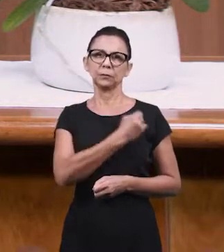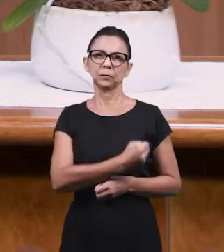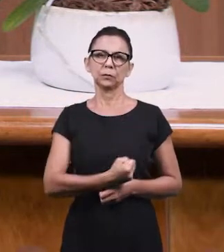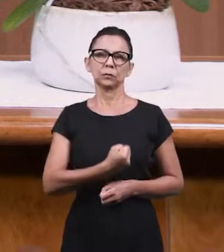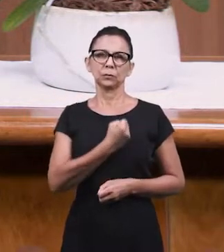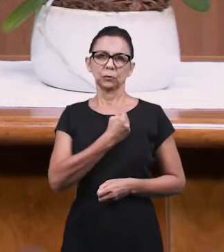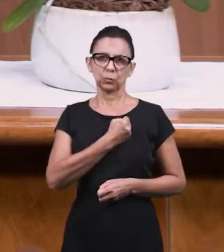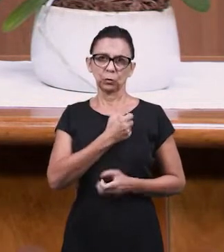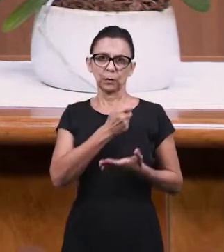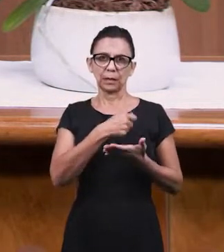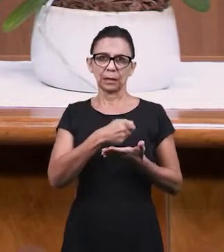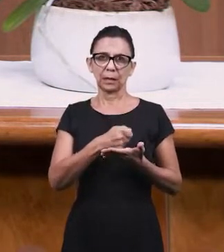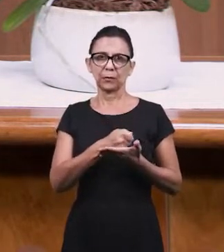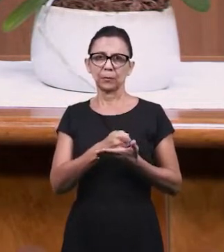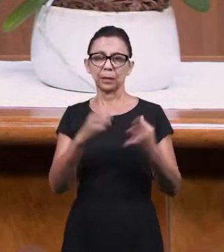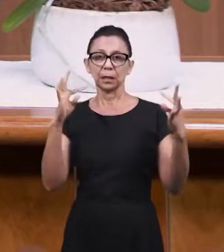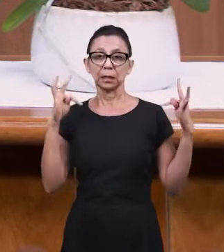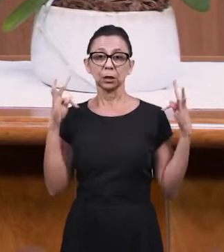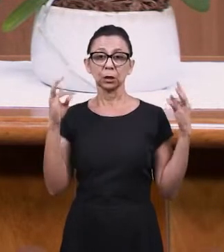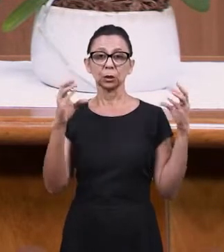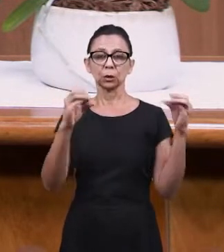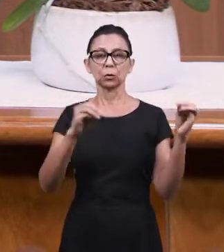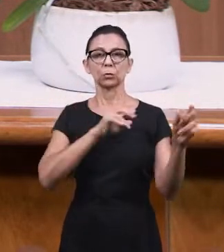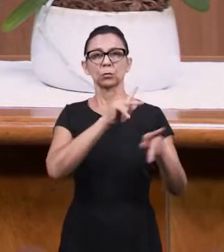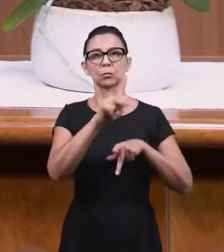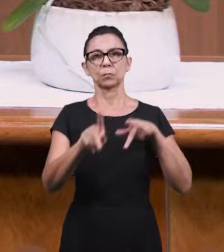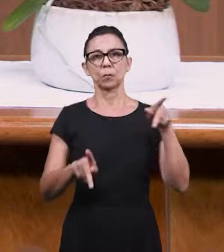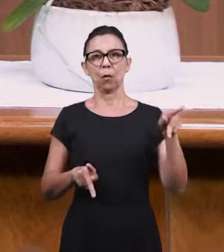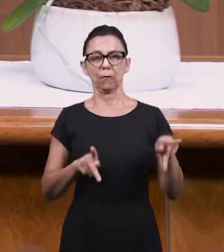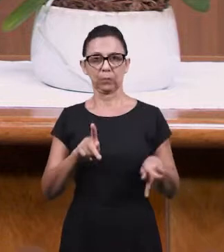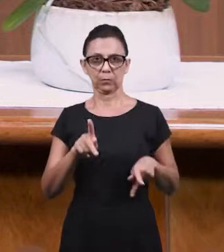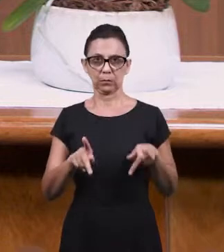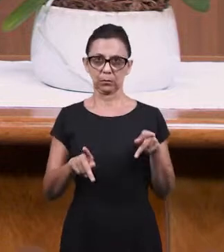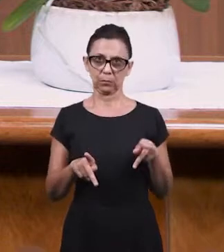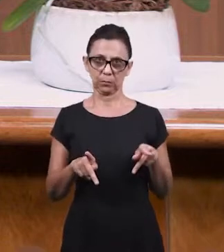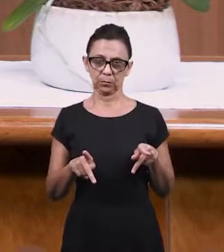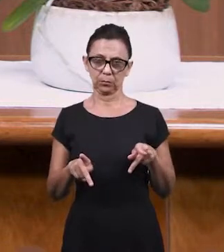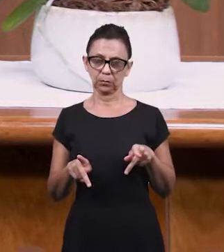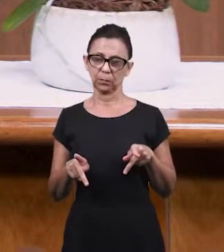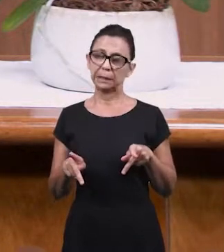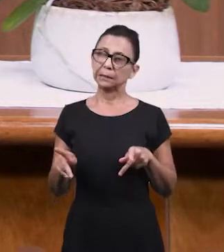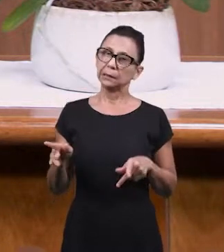et Jean, c'était le dernier à écrire l'évangile. Donc, le Nouveau